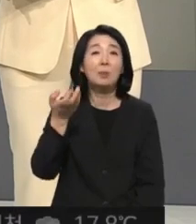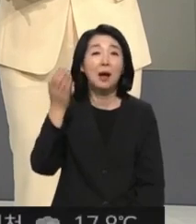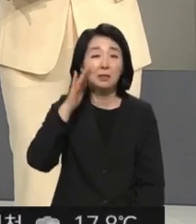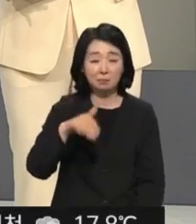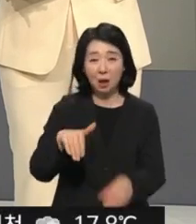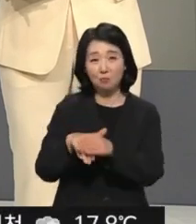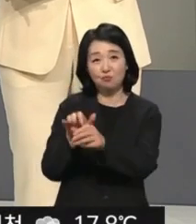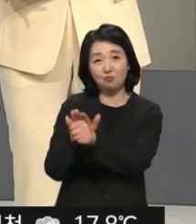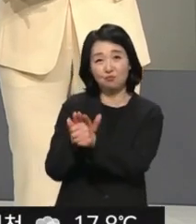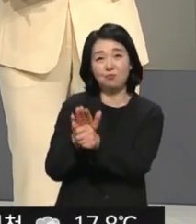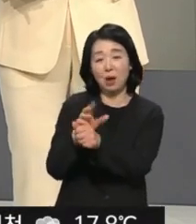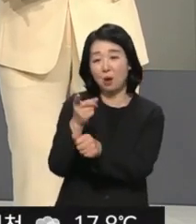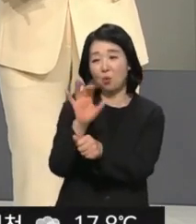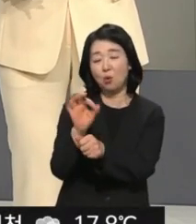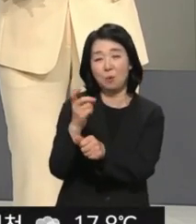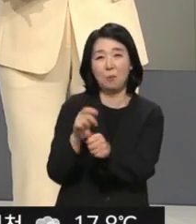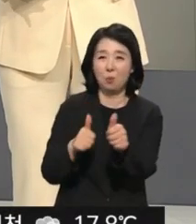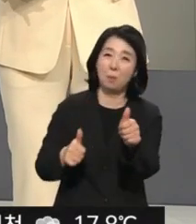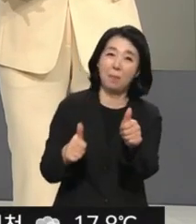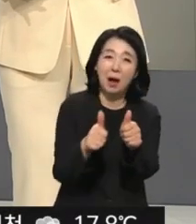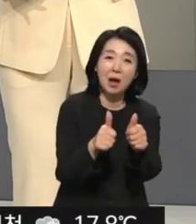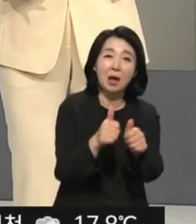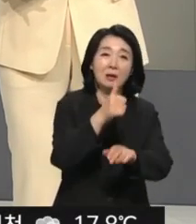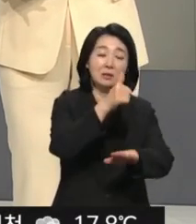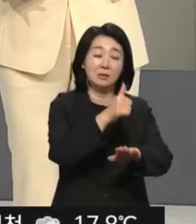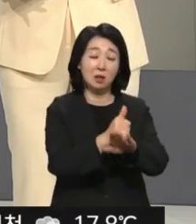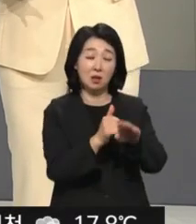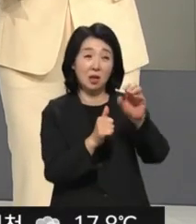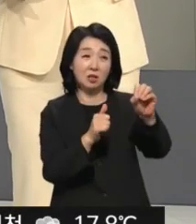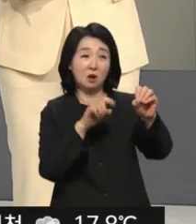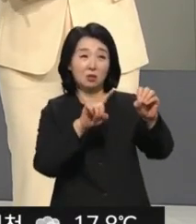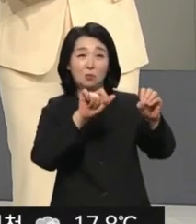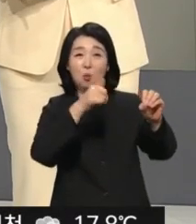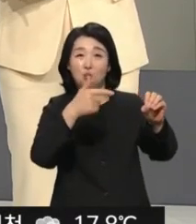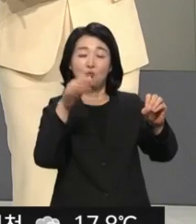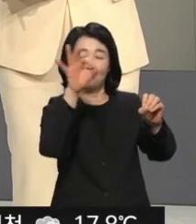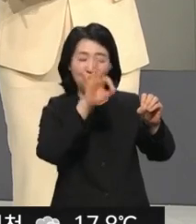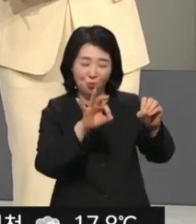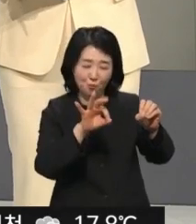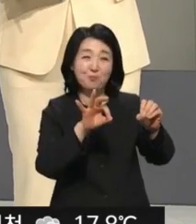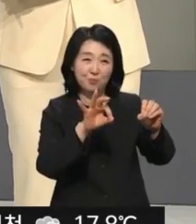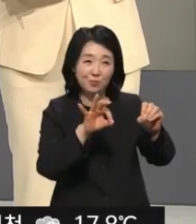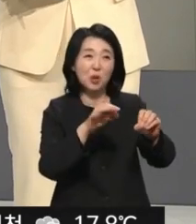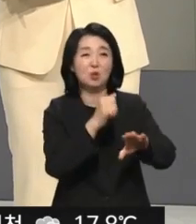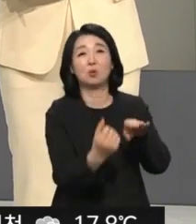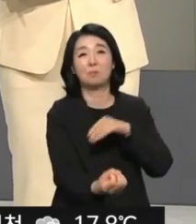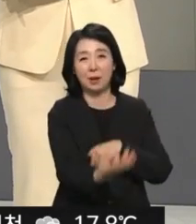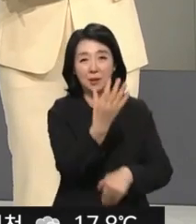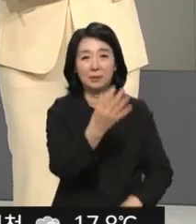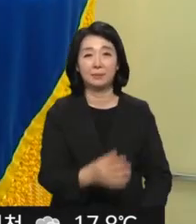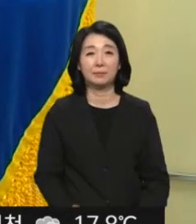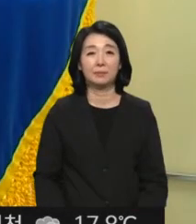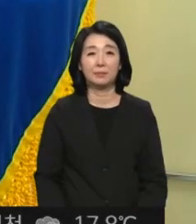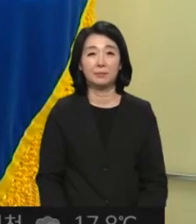후보가 맹추격했는데요. 그 결과 송 후보 0.59%포인트 차이로 신승을 거뒀습니다.